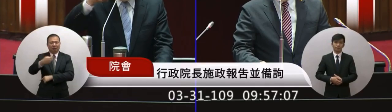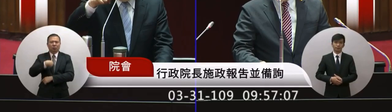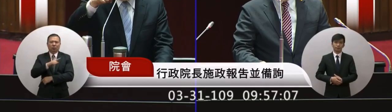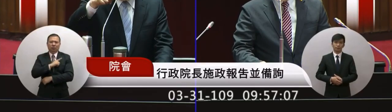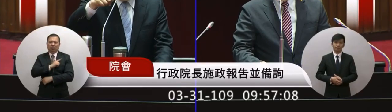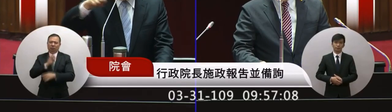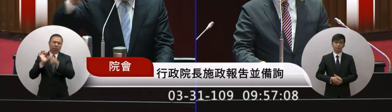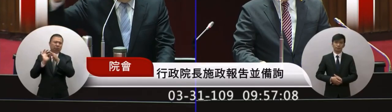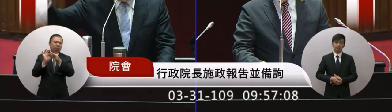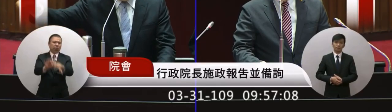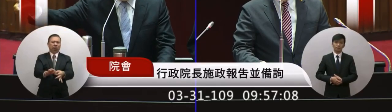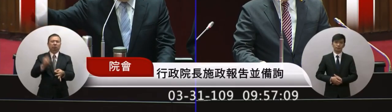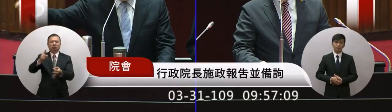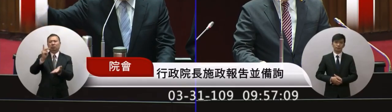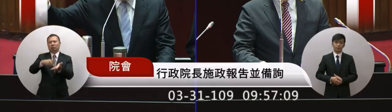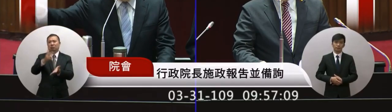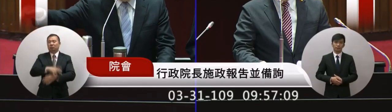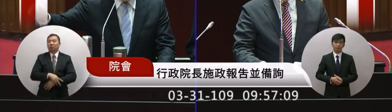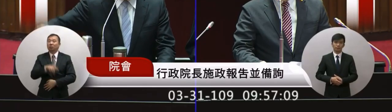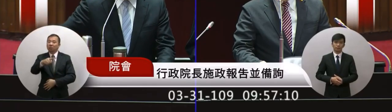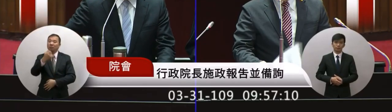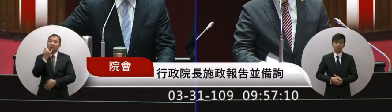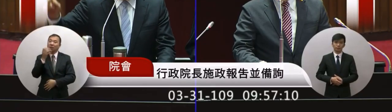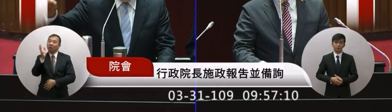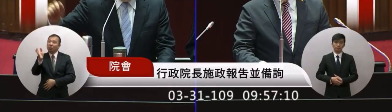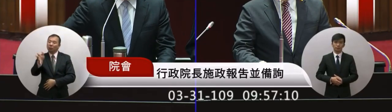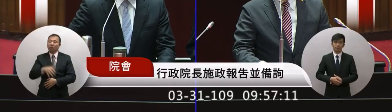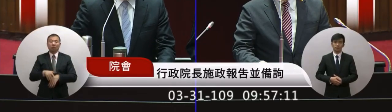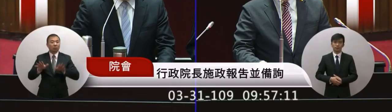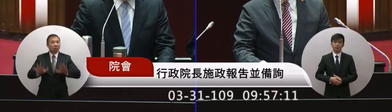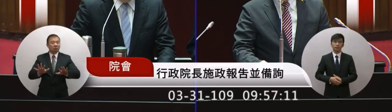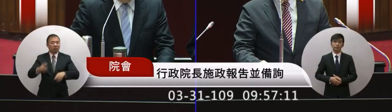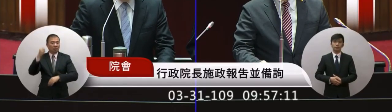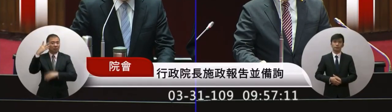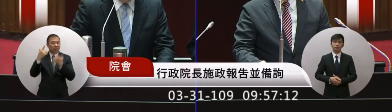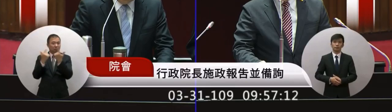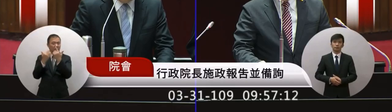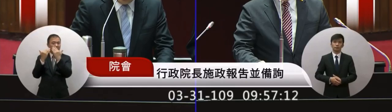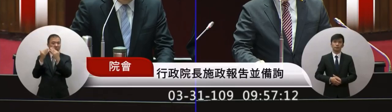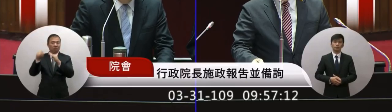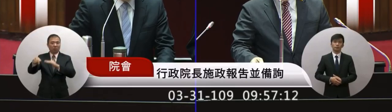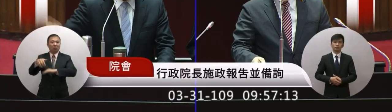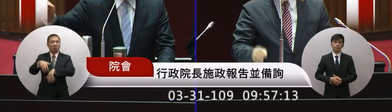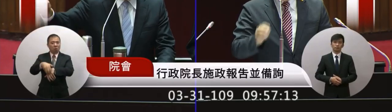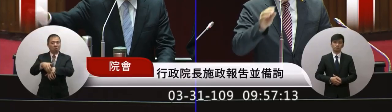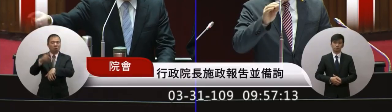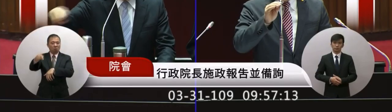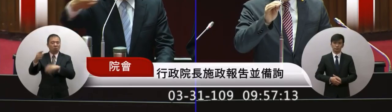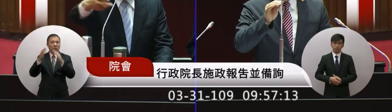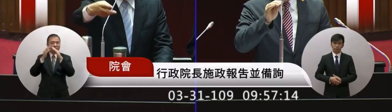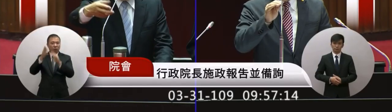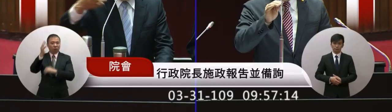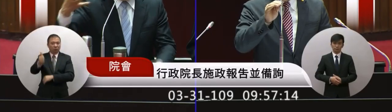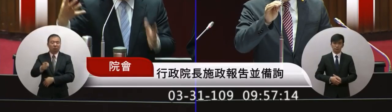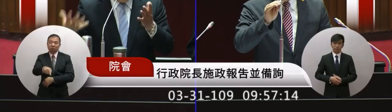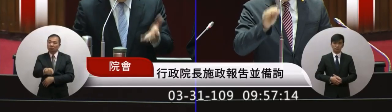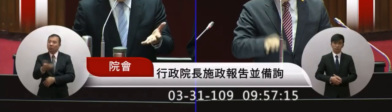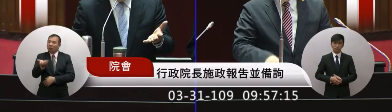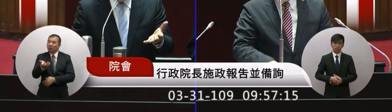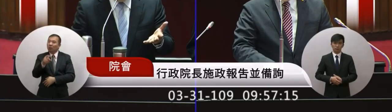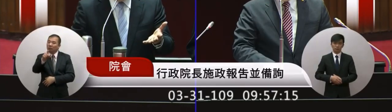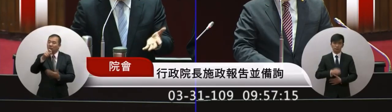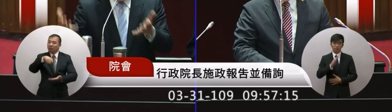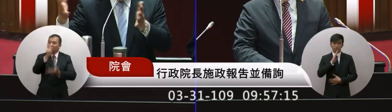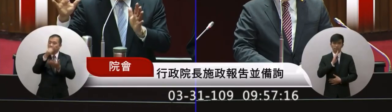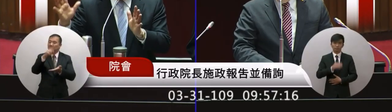那你这个可以先问问现任的新北市长侯友宜侯市长，问问他，你刚才包括执